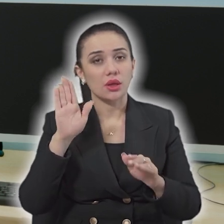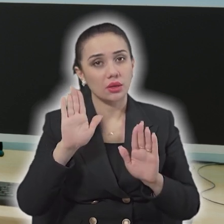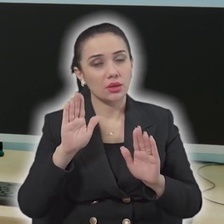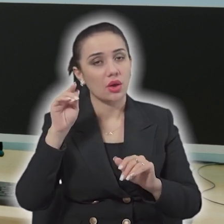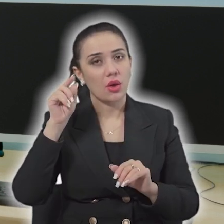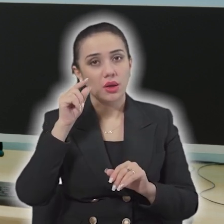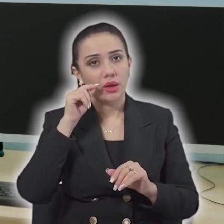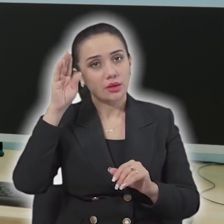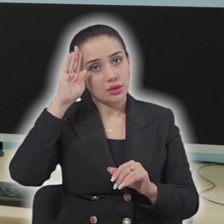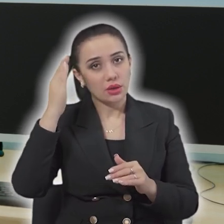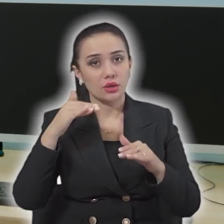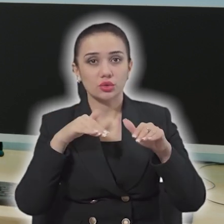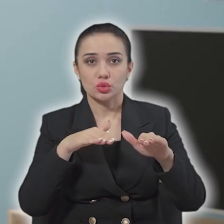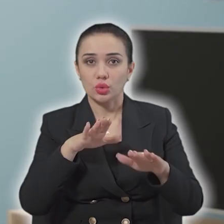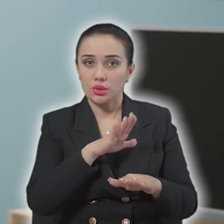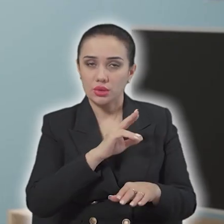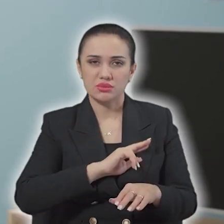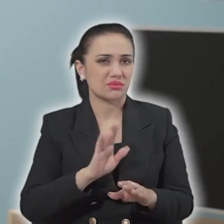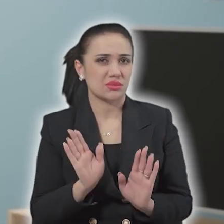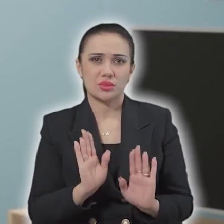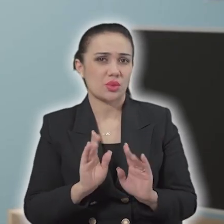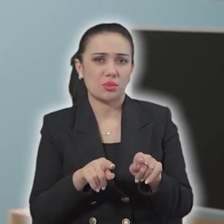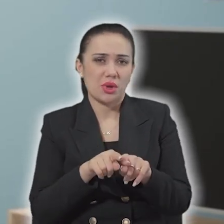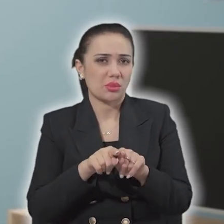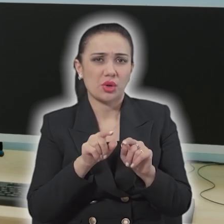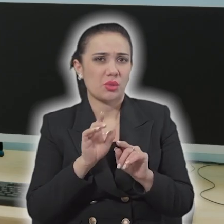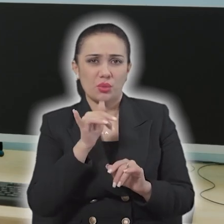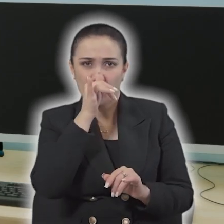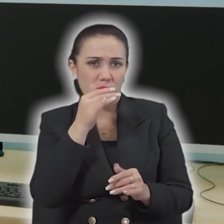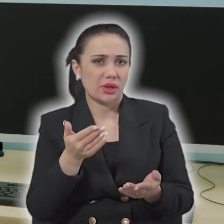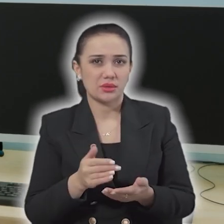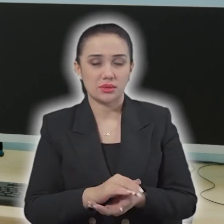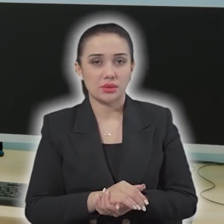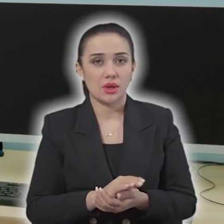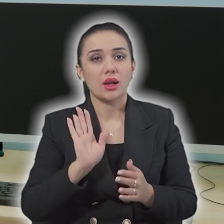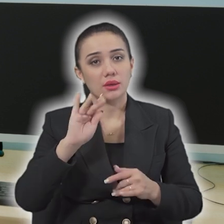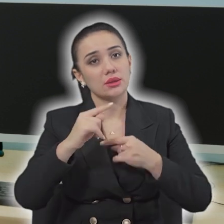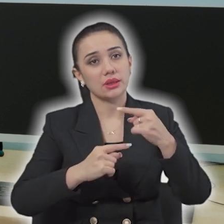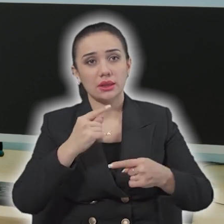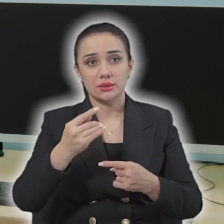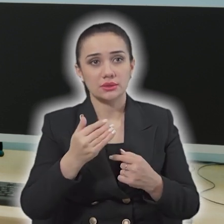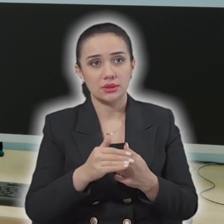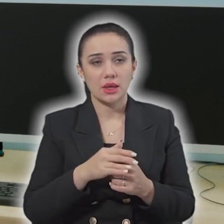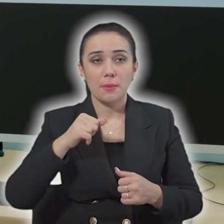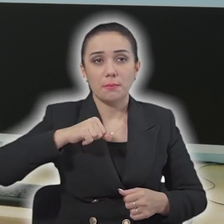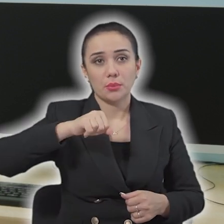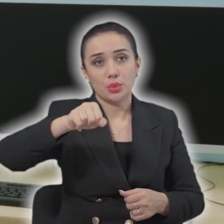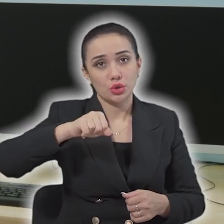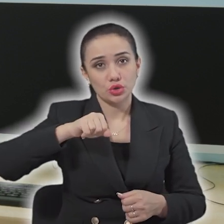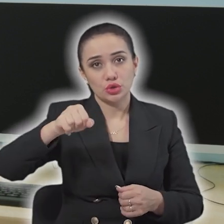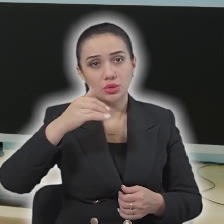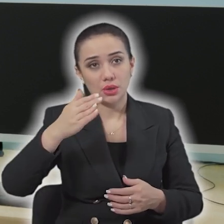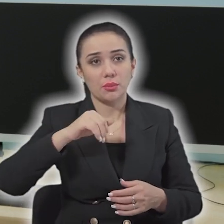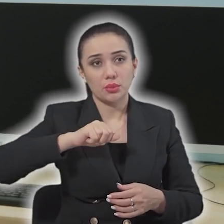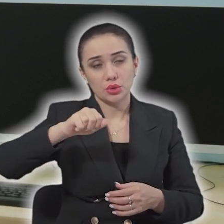bilan asosan erkaklar shug'ullangan. Yo'q, baribir bo'lmaydi. Ha, mayli. Unaqada keyingisi.